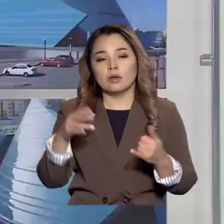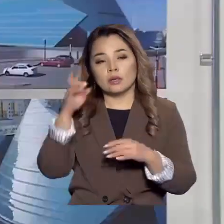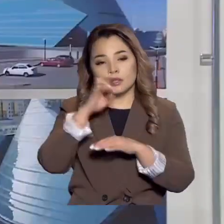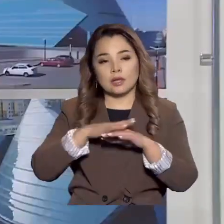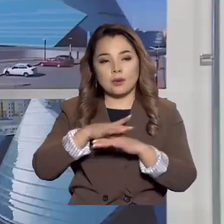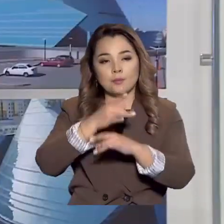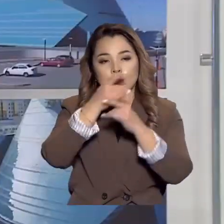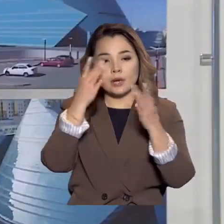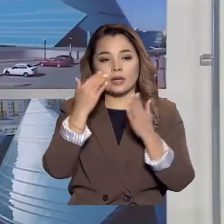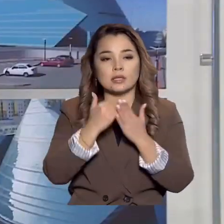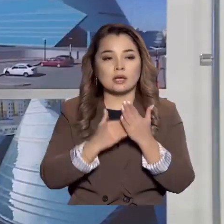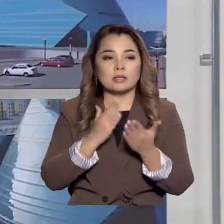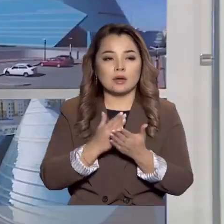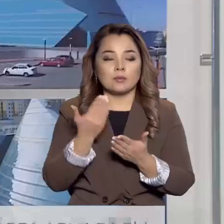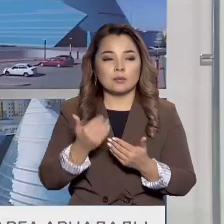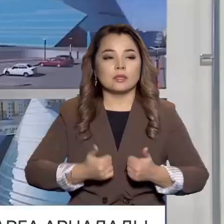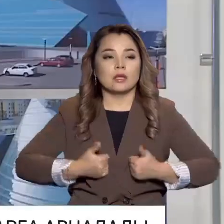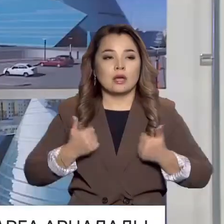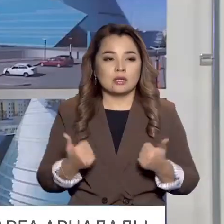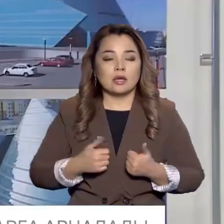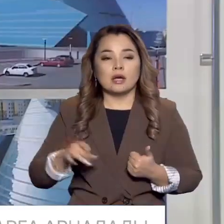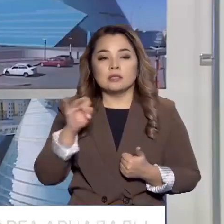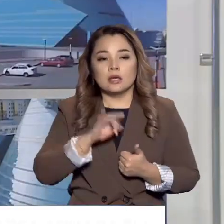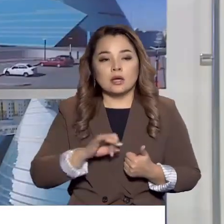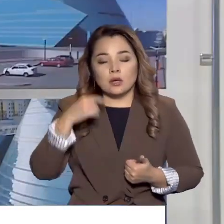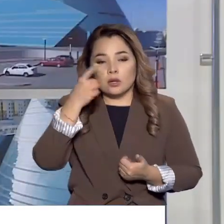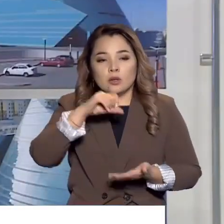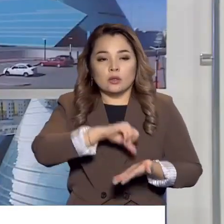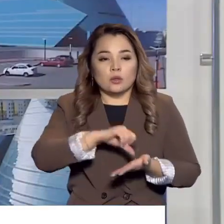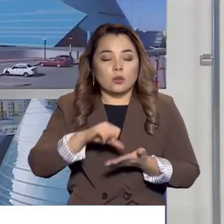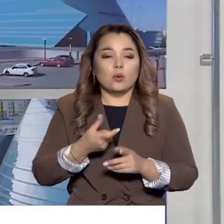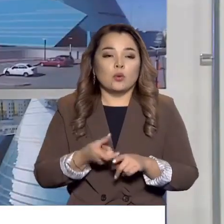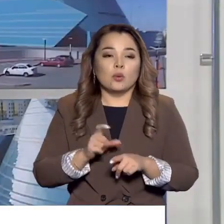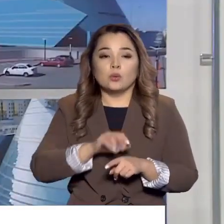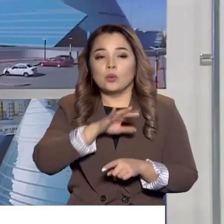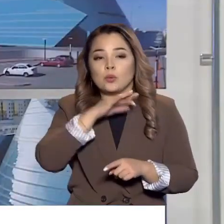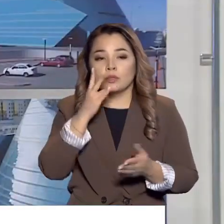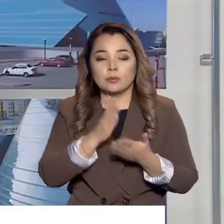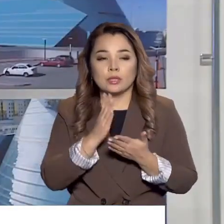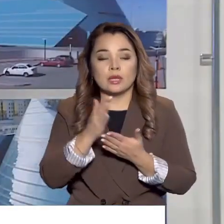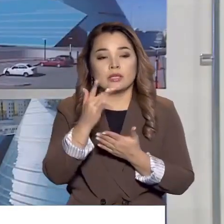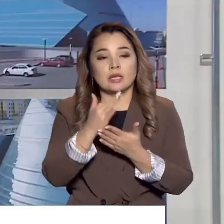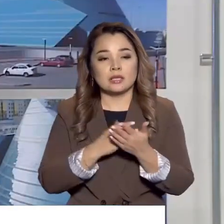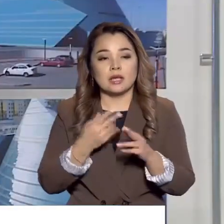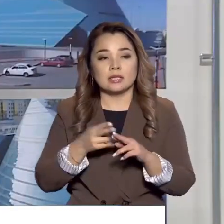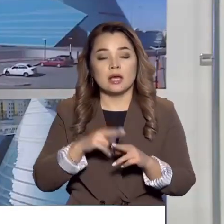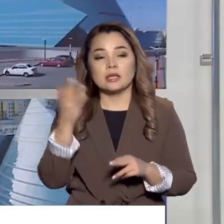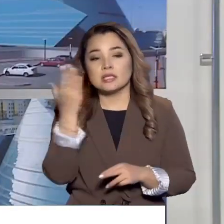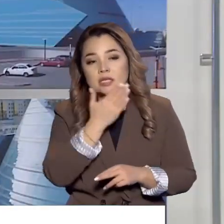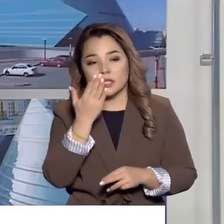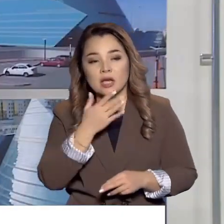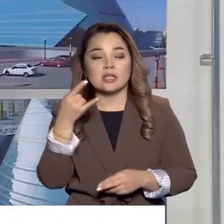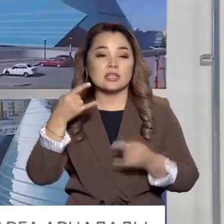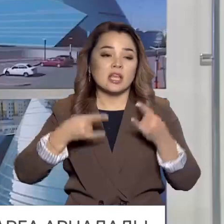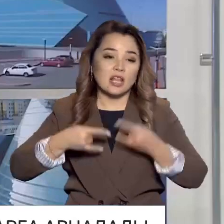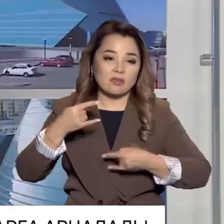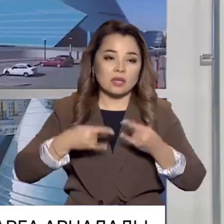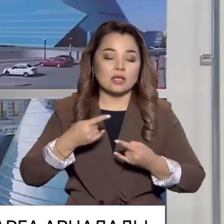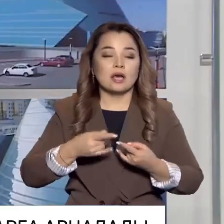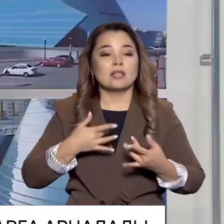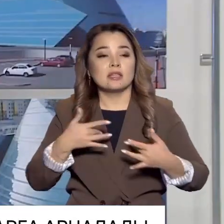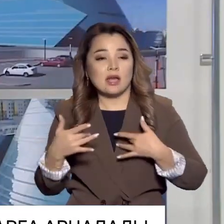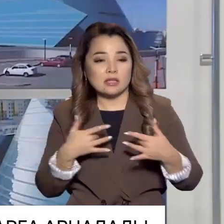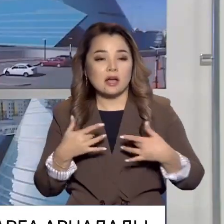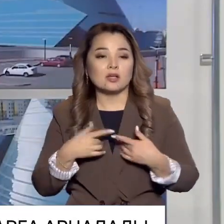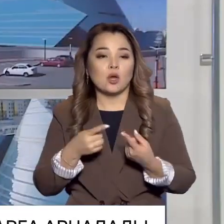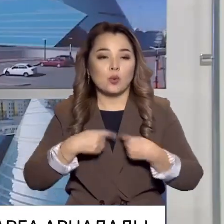мәдениет саласының дамуына үлес қосып жүрген тарихи тұлғалар өте көп. Яғни бұл тізімге кино және телевизия саласының театр